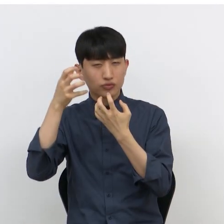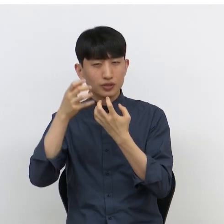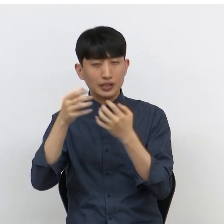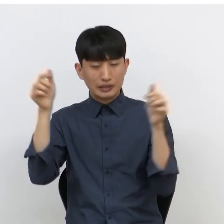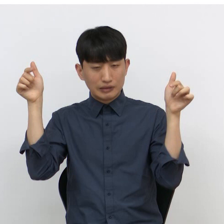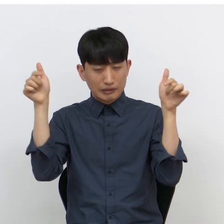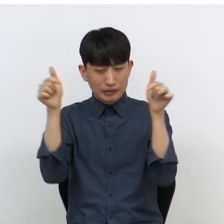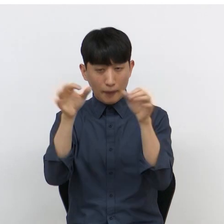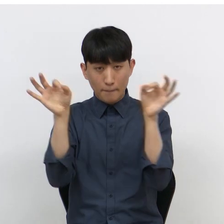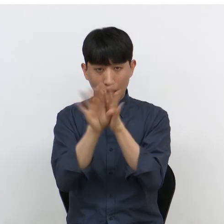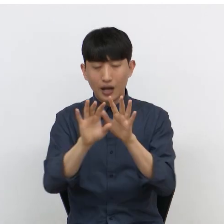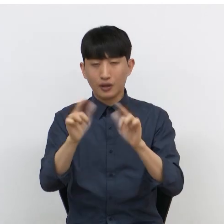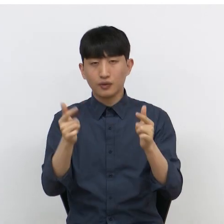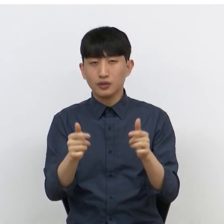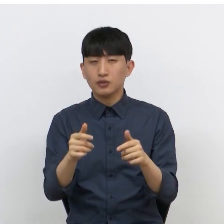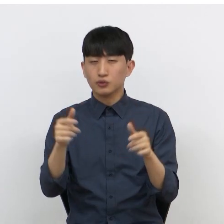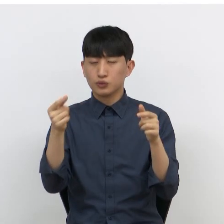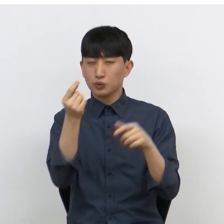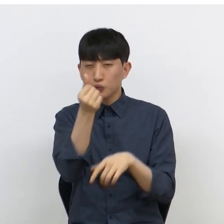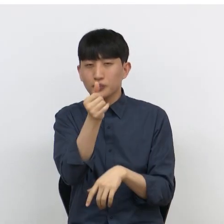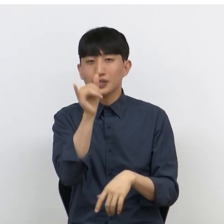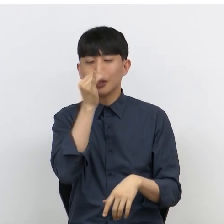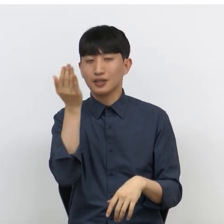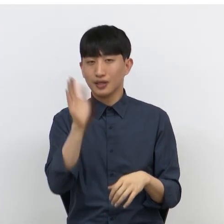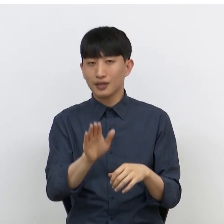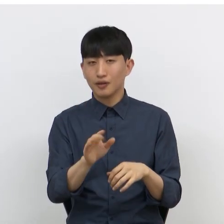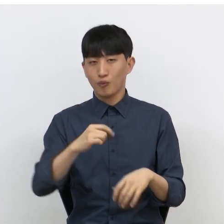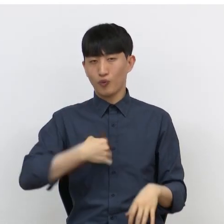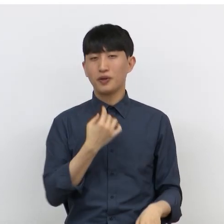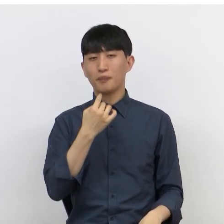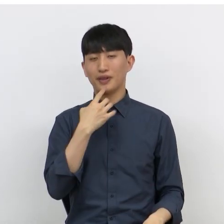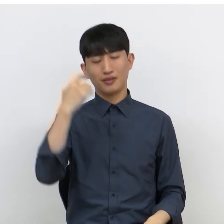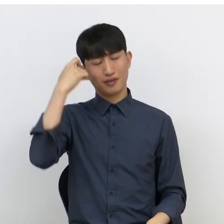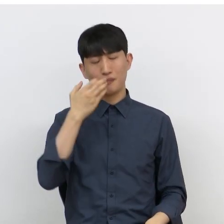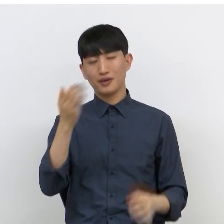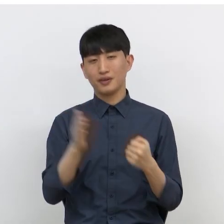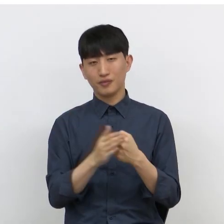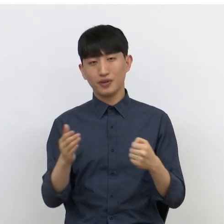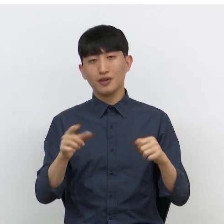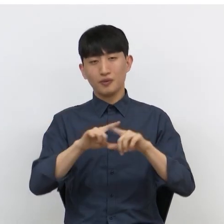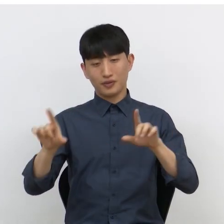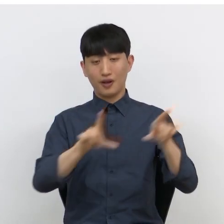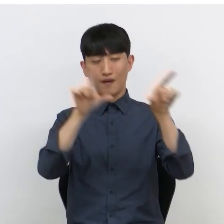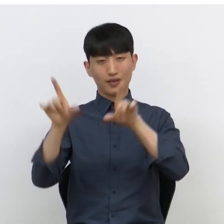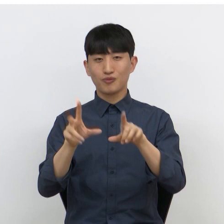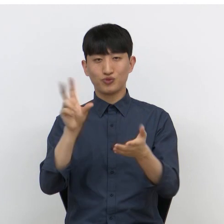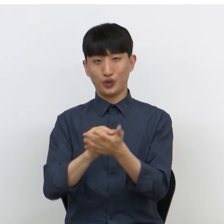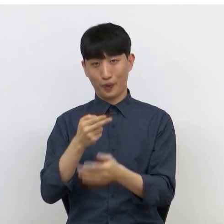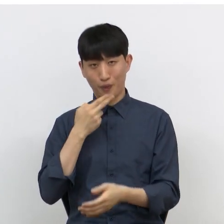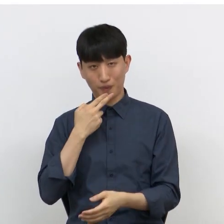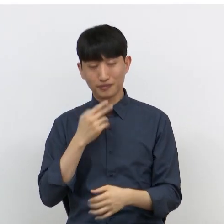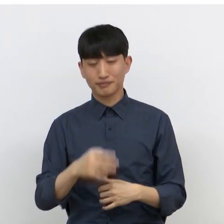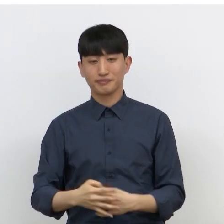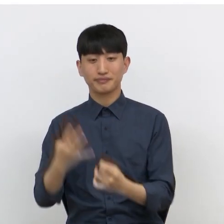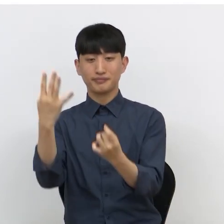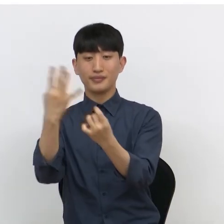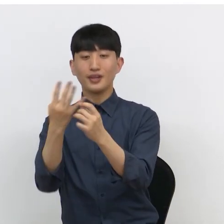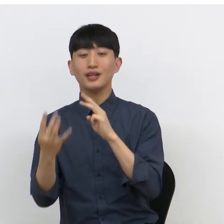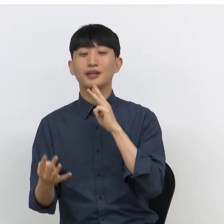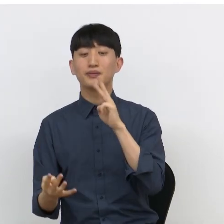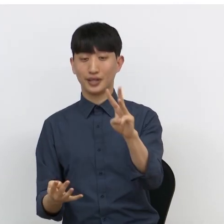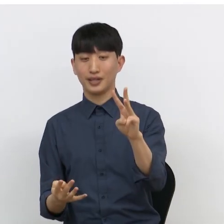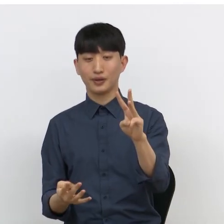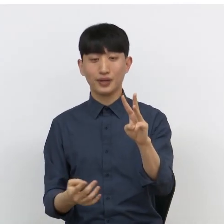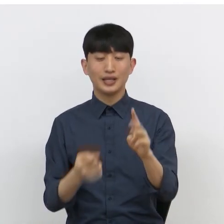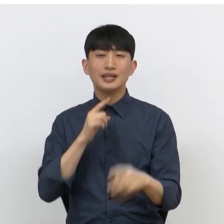있고, 그 다음에 본인만 느낄 정도에 있어서 일하는 데는 전혀 문제가 없다고 합니다. 그리고 네 번째는 3세 아동이고 1세 때